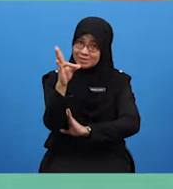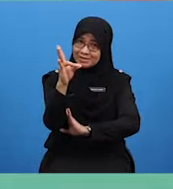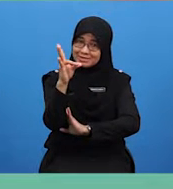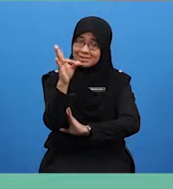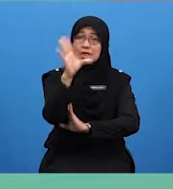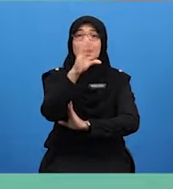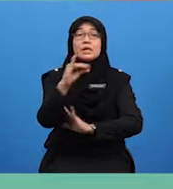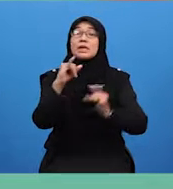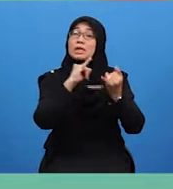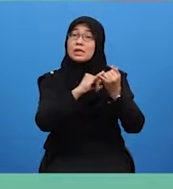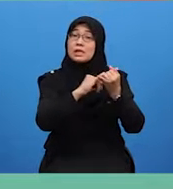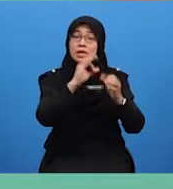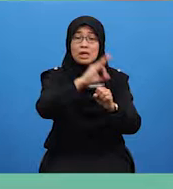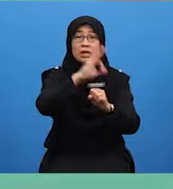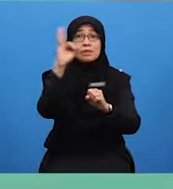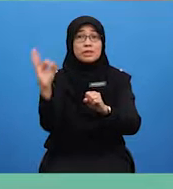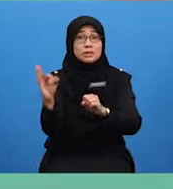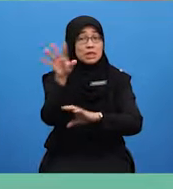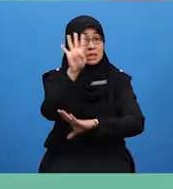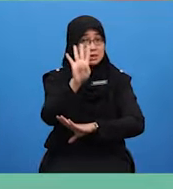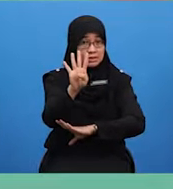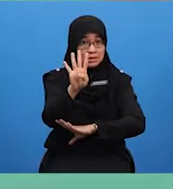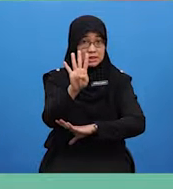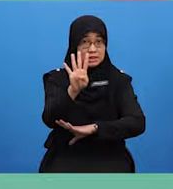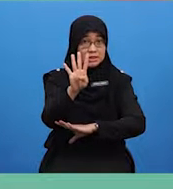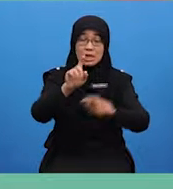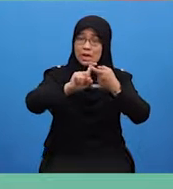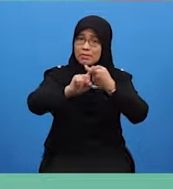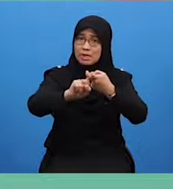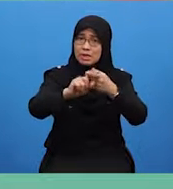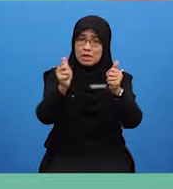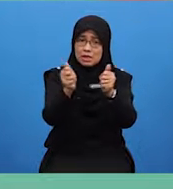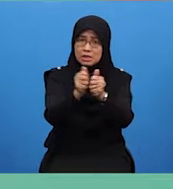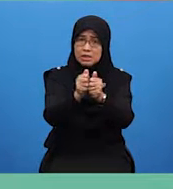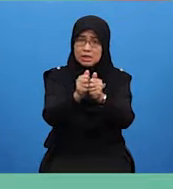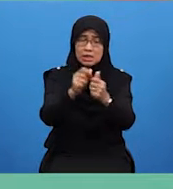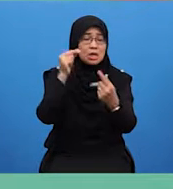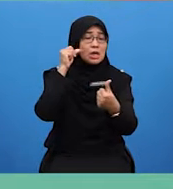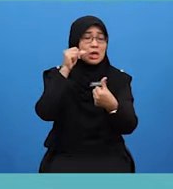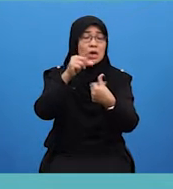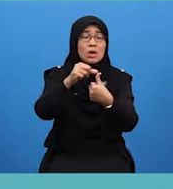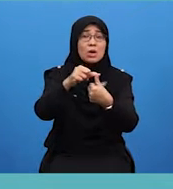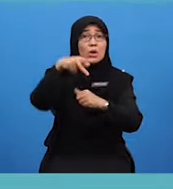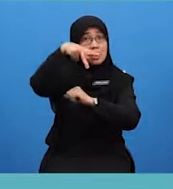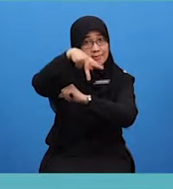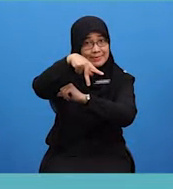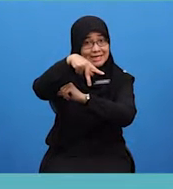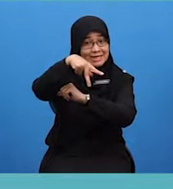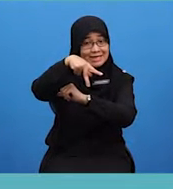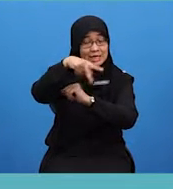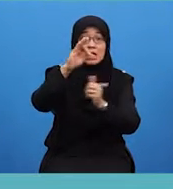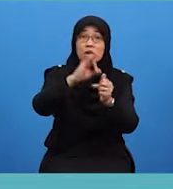Terakhir sekali, fasa keempat berkait dengan huruf P. Jadi, ia mewakili